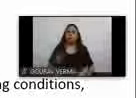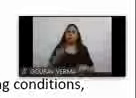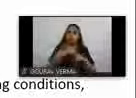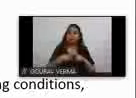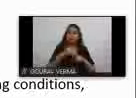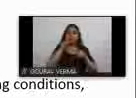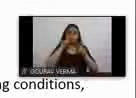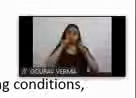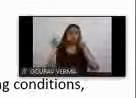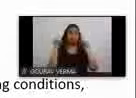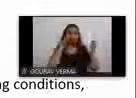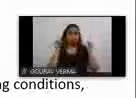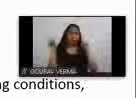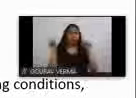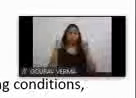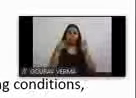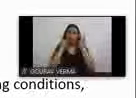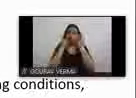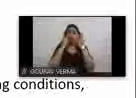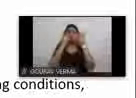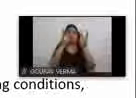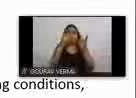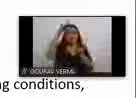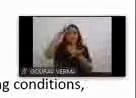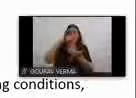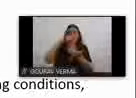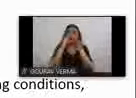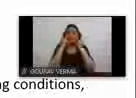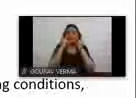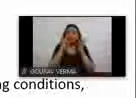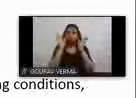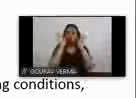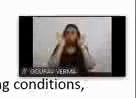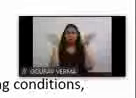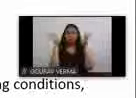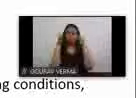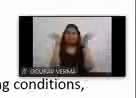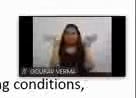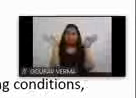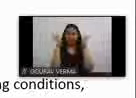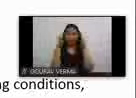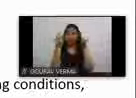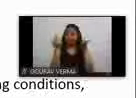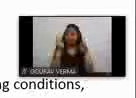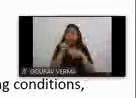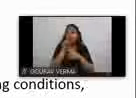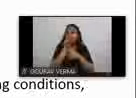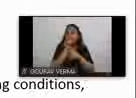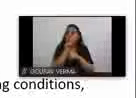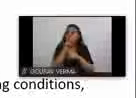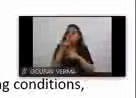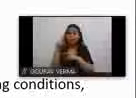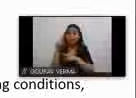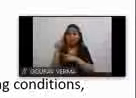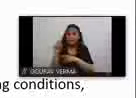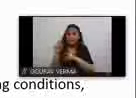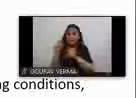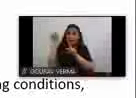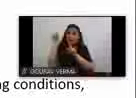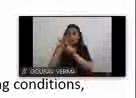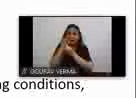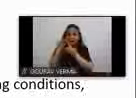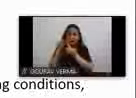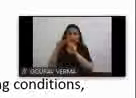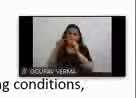उसका एंगल 10 डिग्री के लेस होता है तो ये ब्लाइंडनेस के डेफिनेशन के अंदर आएगा. लो विजन मीन्स